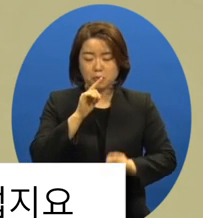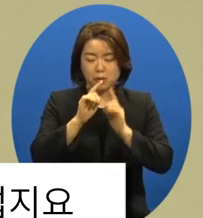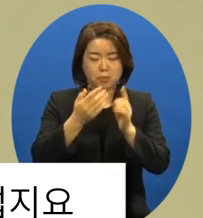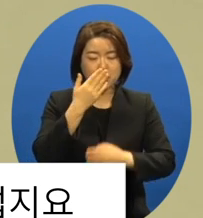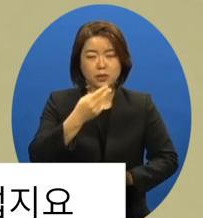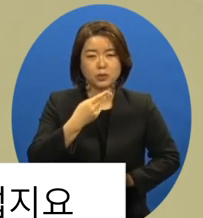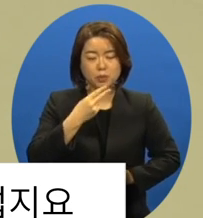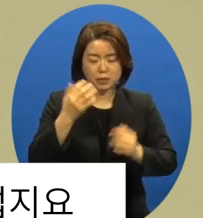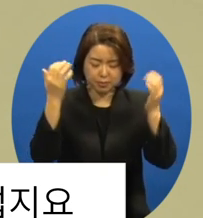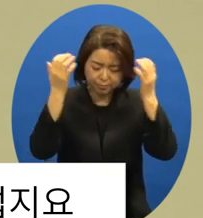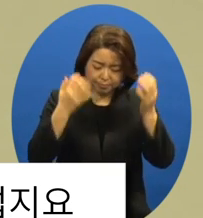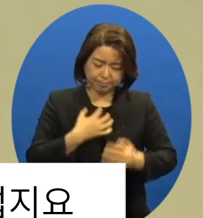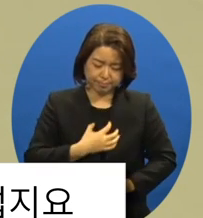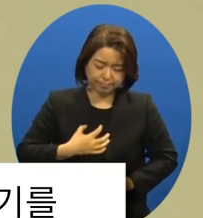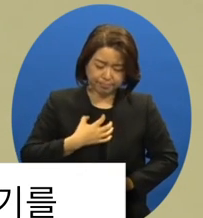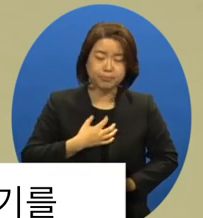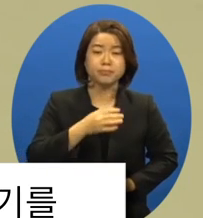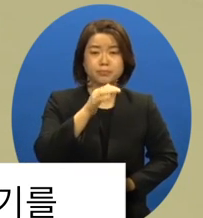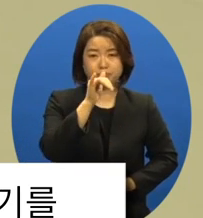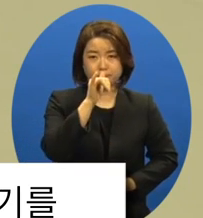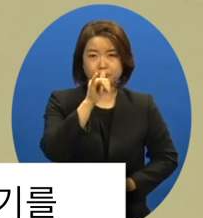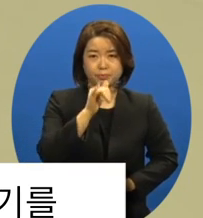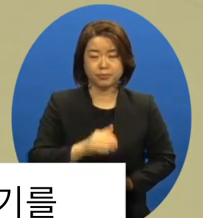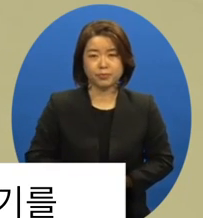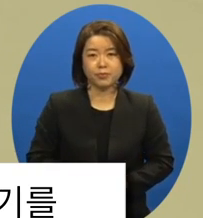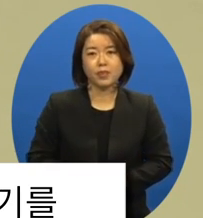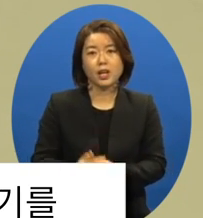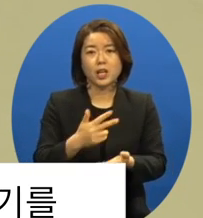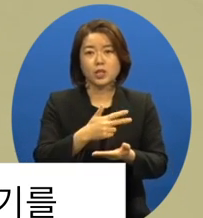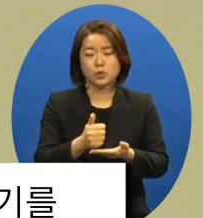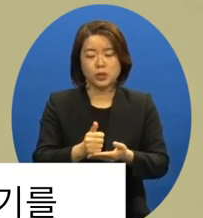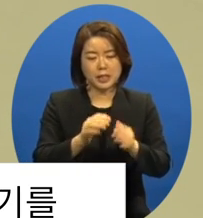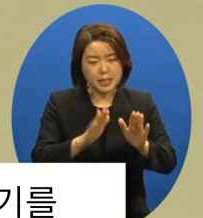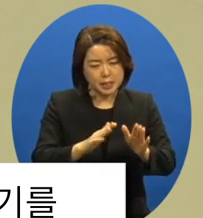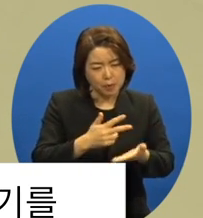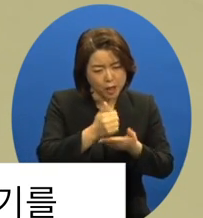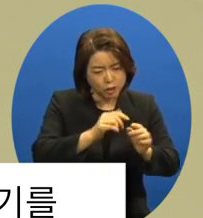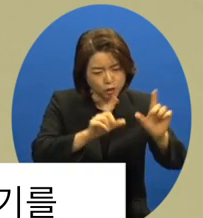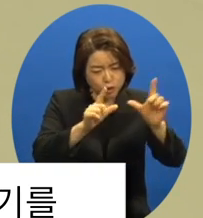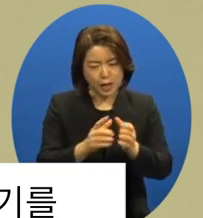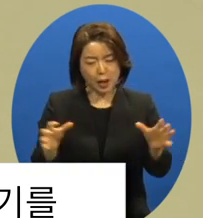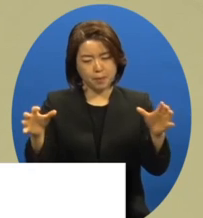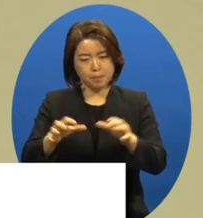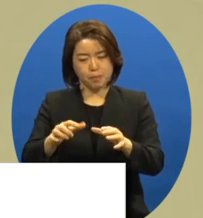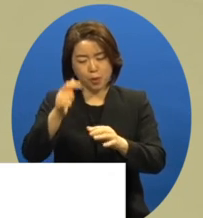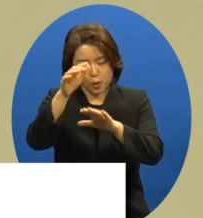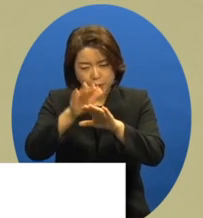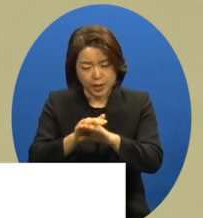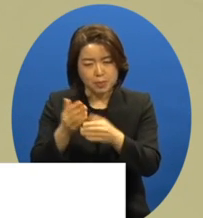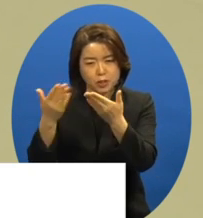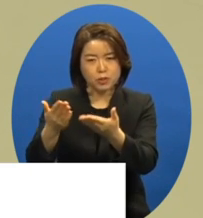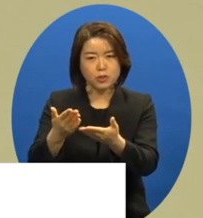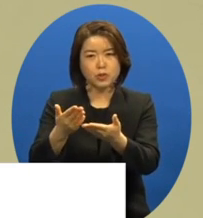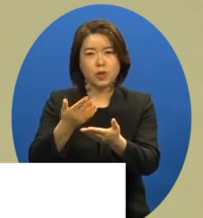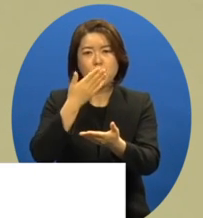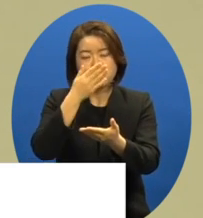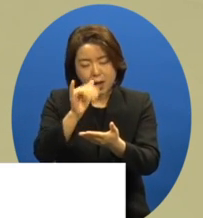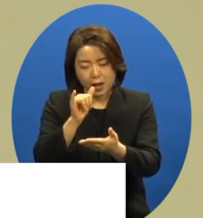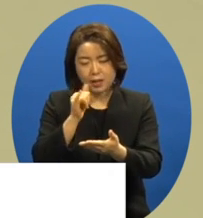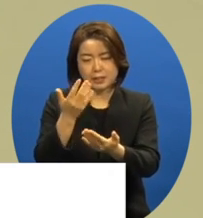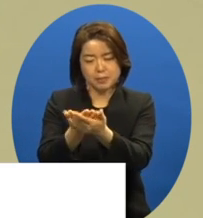없이 고통스럽죠. 주님께 계속 이번 주일에는 모여서 예배 드릴 수 있게 되기를 그렇게 기도해 왔습니다.